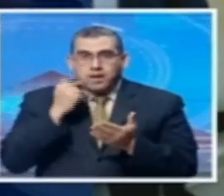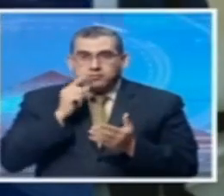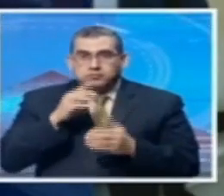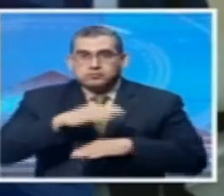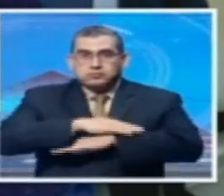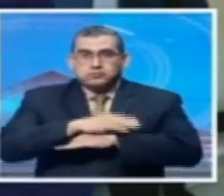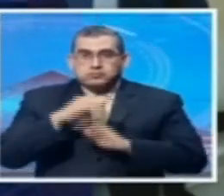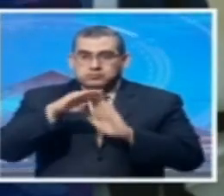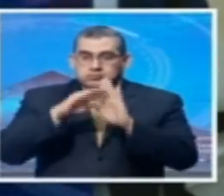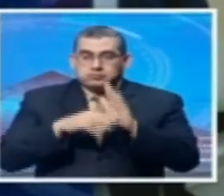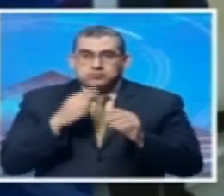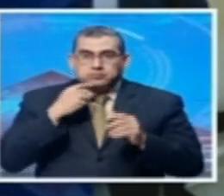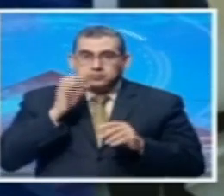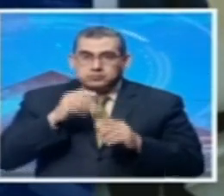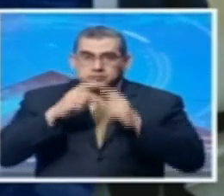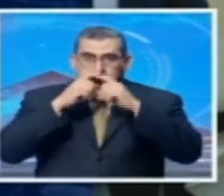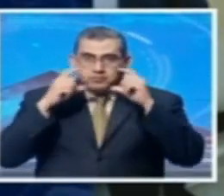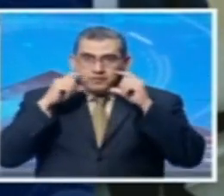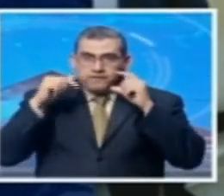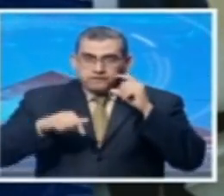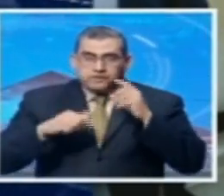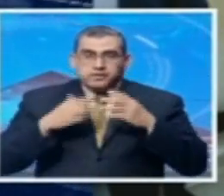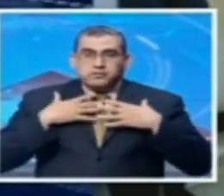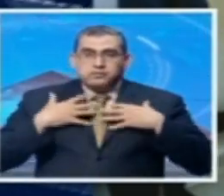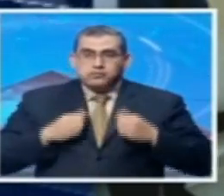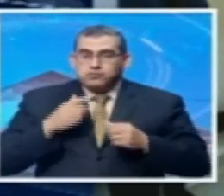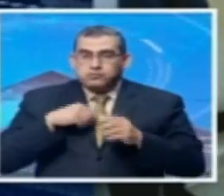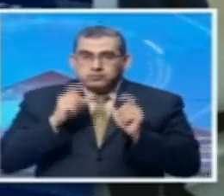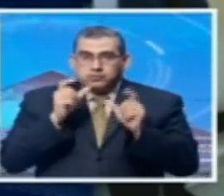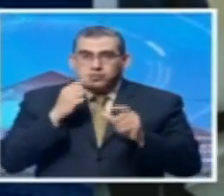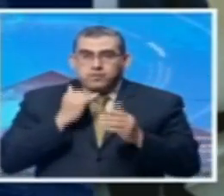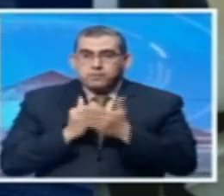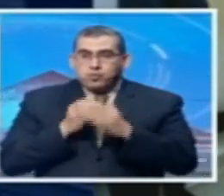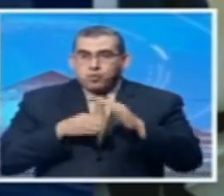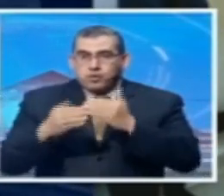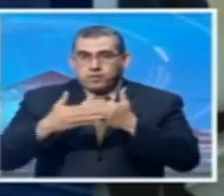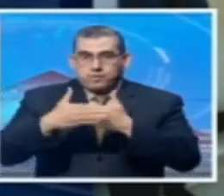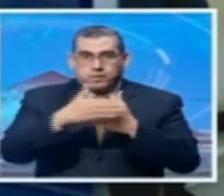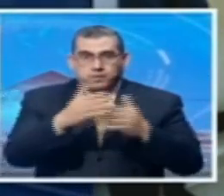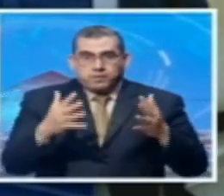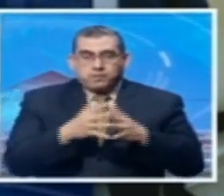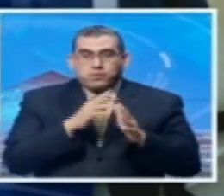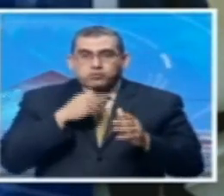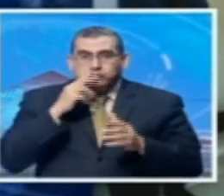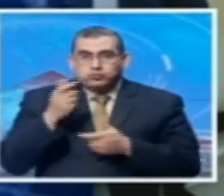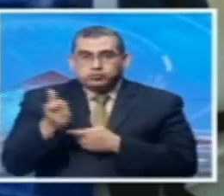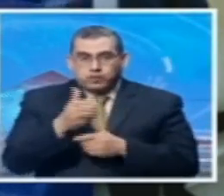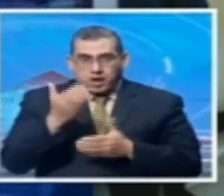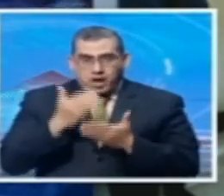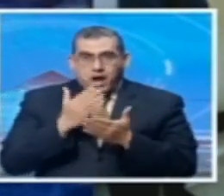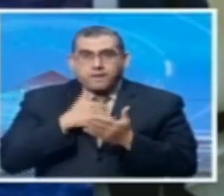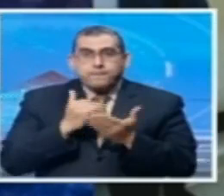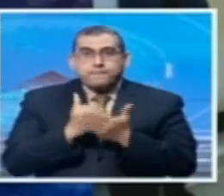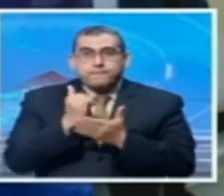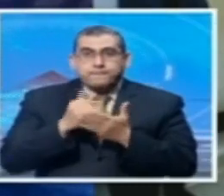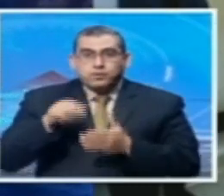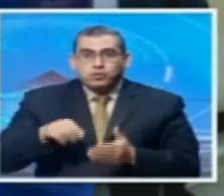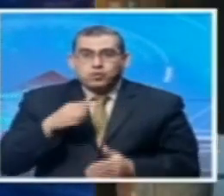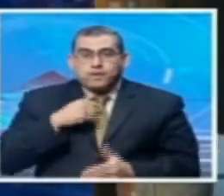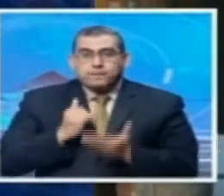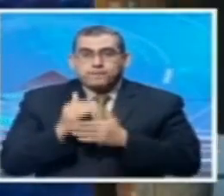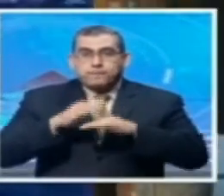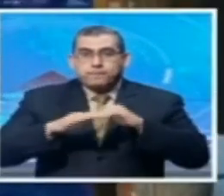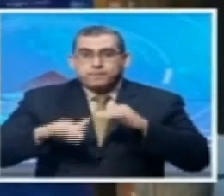الالتزام بالإجراءات الاحترازية أثناء الوجود داخل المدرسة. كما بدأت اليوم امتحانات النقل للمرحلة